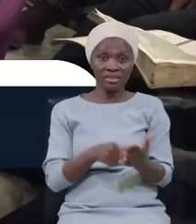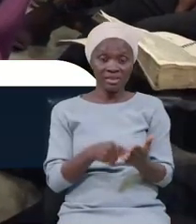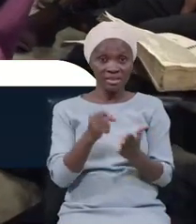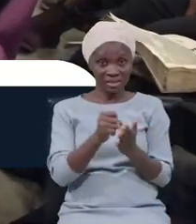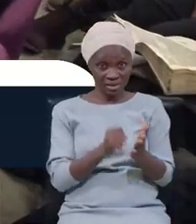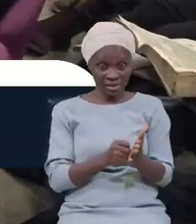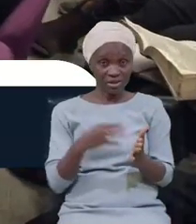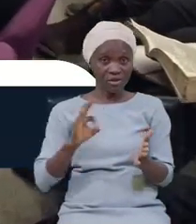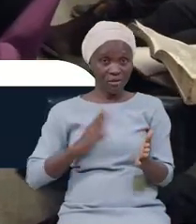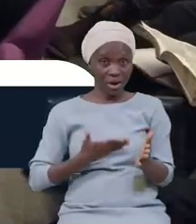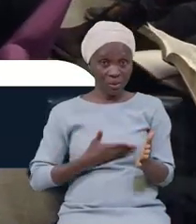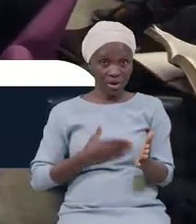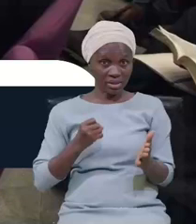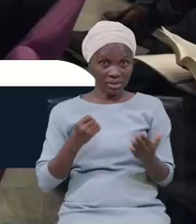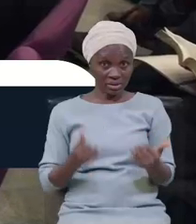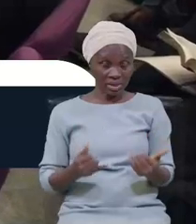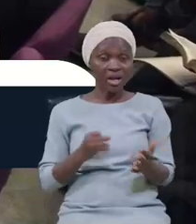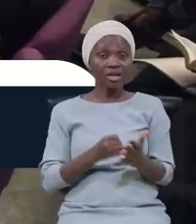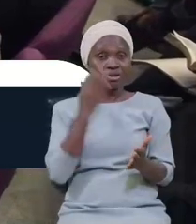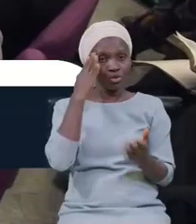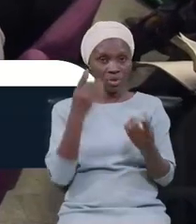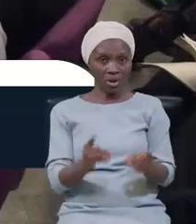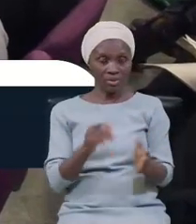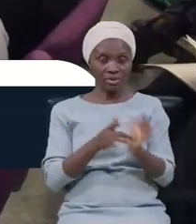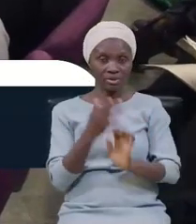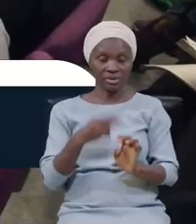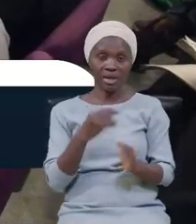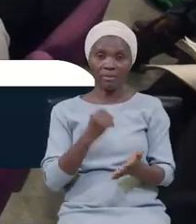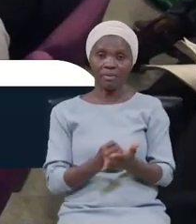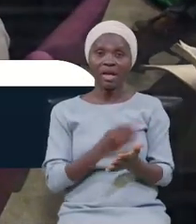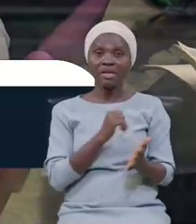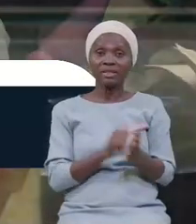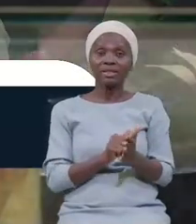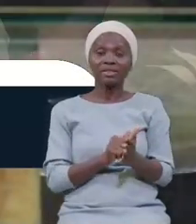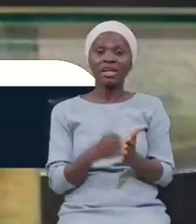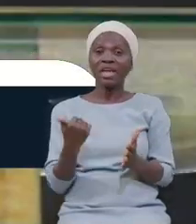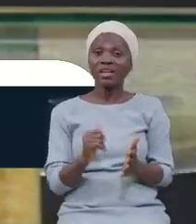Dans notre état ici, cela va s'accomplir.